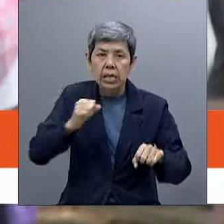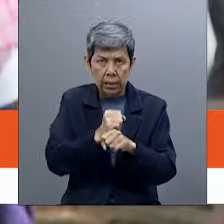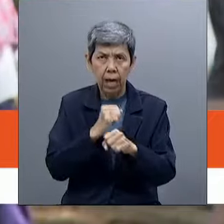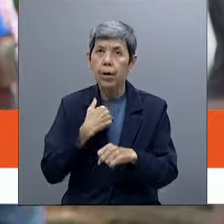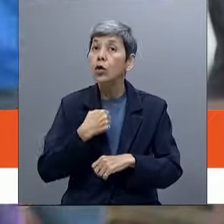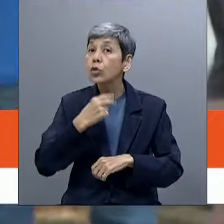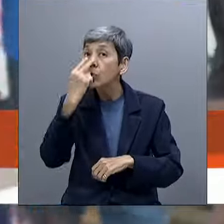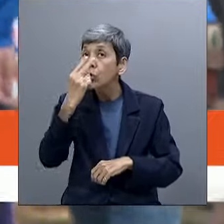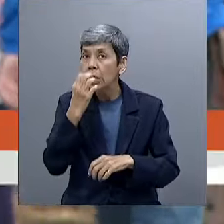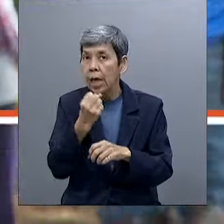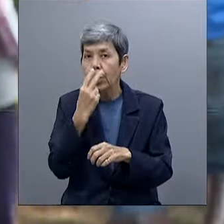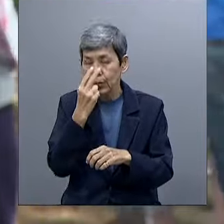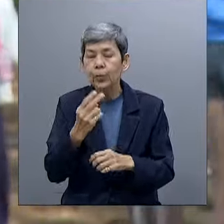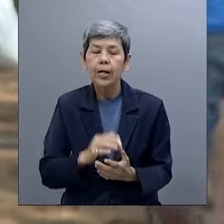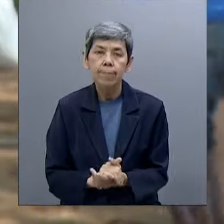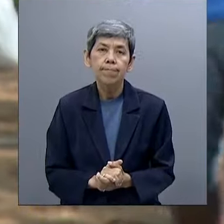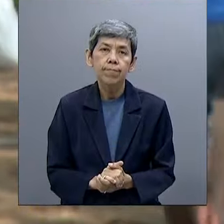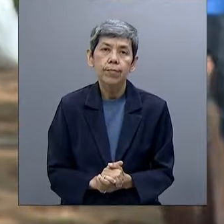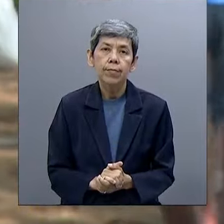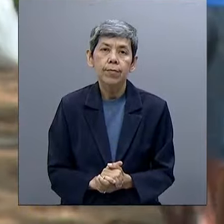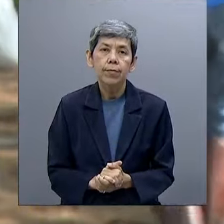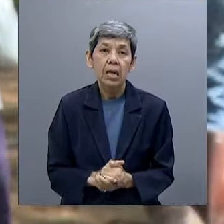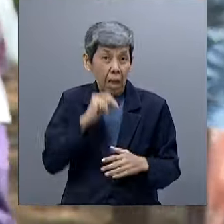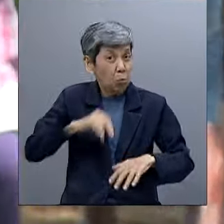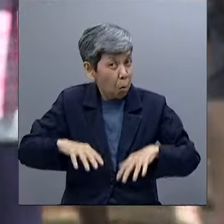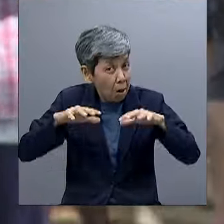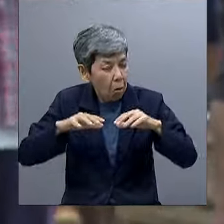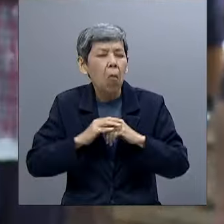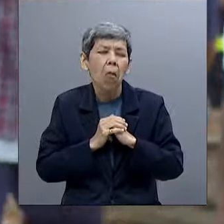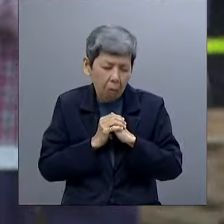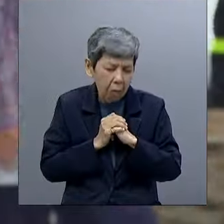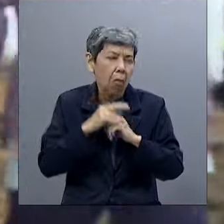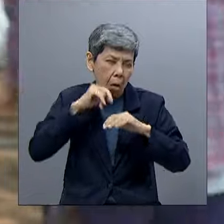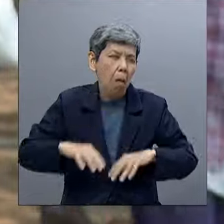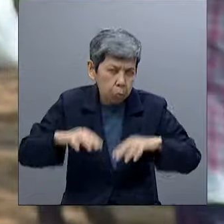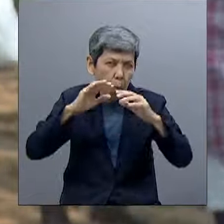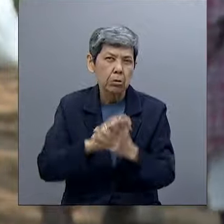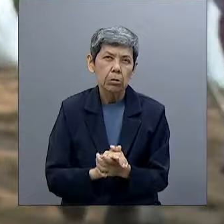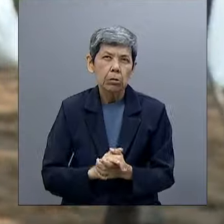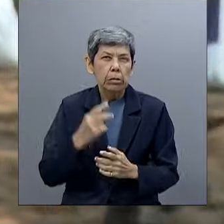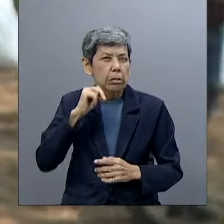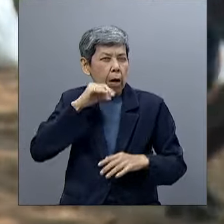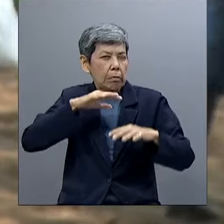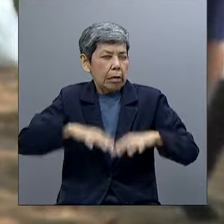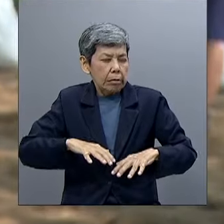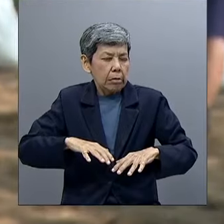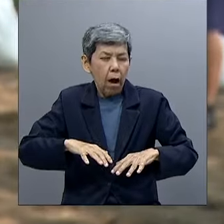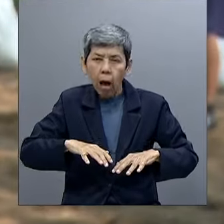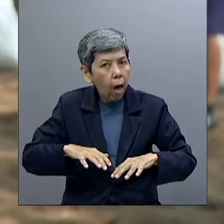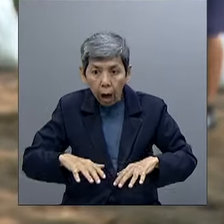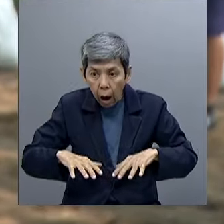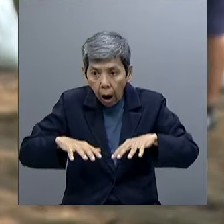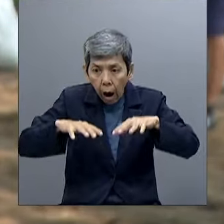ค่ะ คาดว่าจะท่วมไ ห มเน ี่ ย เยอะกำลังดีใจว่าน้ำแห้งแล้วก็ตอนนี้ขึ้น